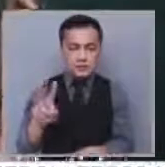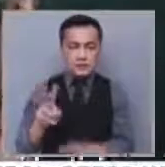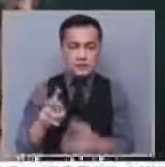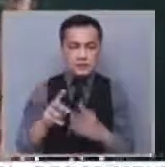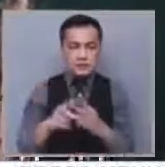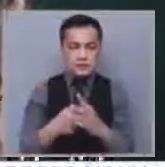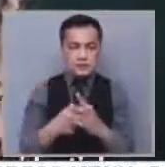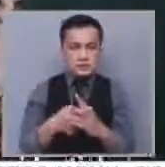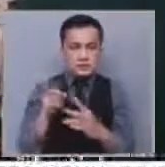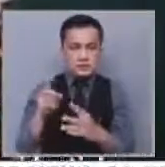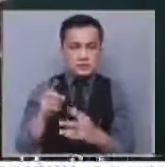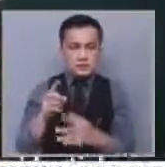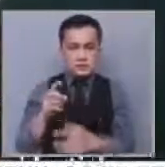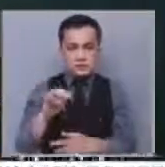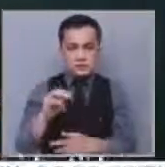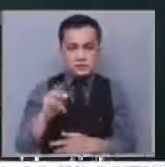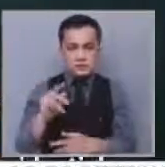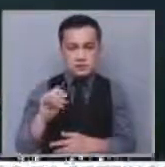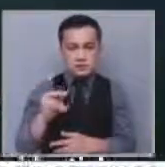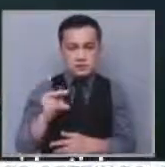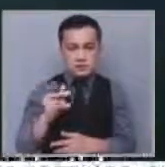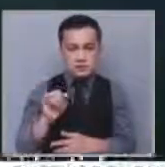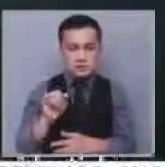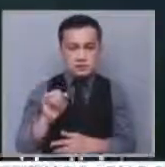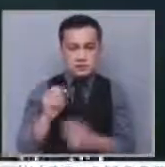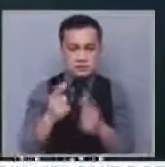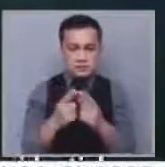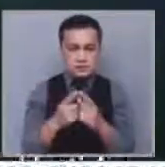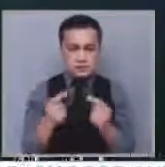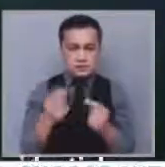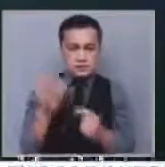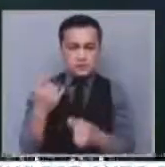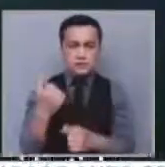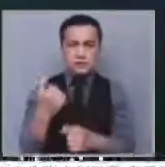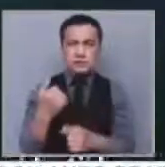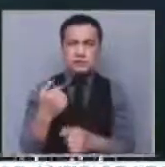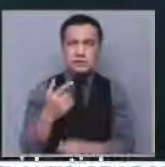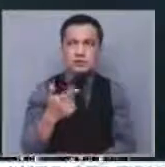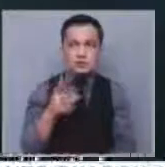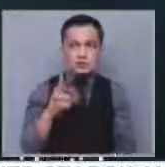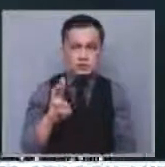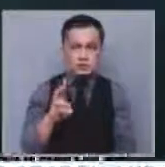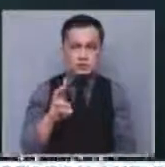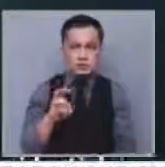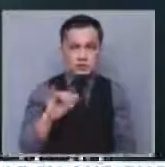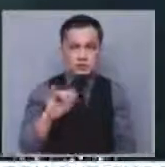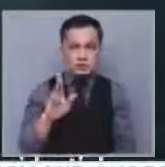Shimonoseki Shipyard ng Japan noong ika-26 ng Hulyo.